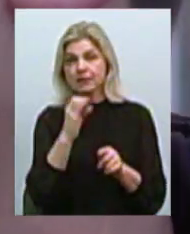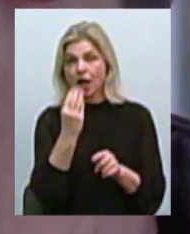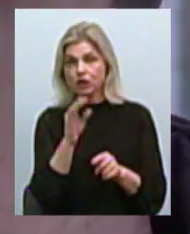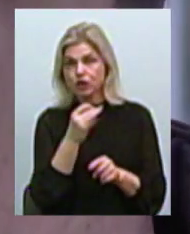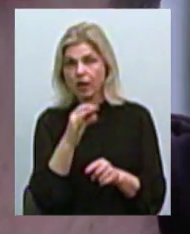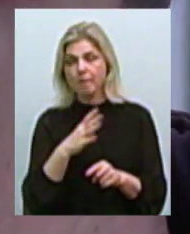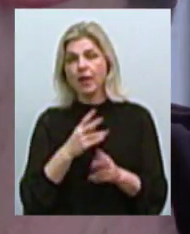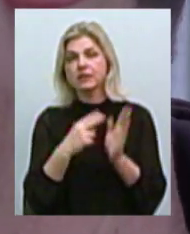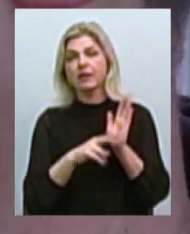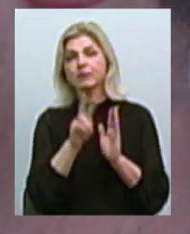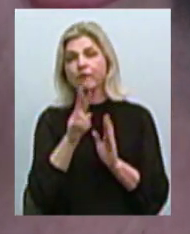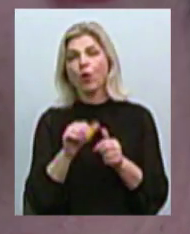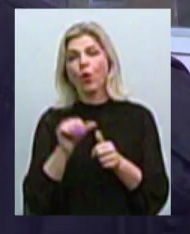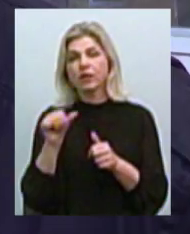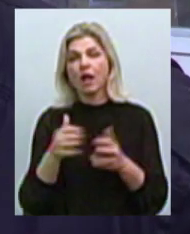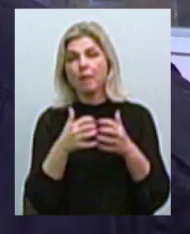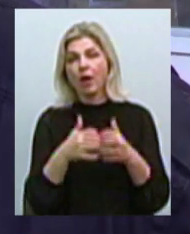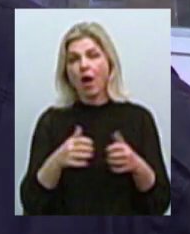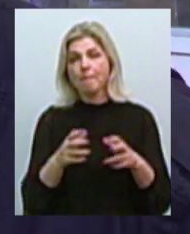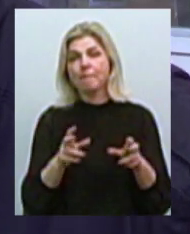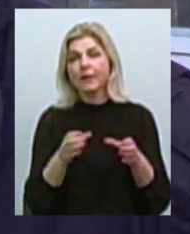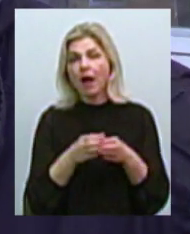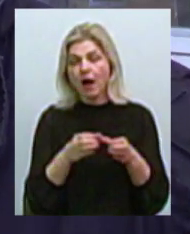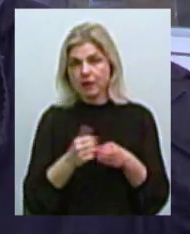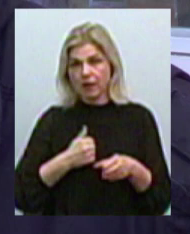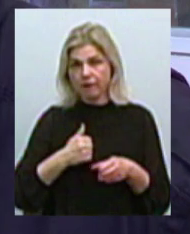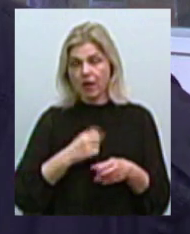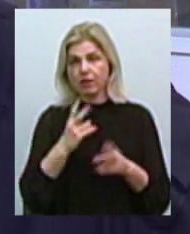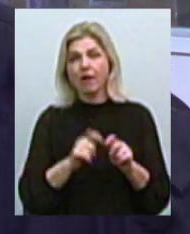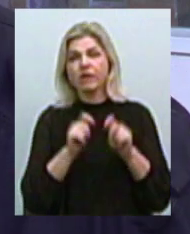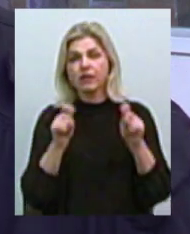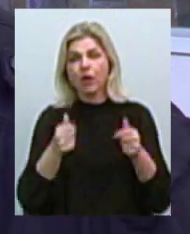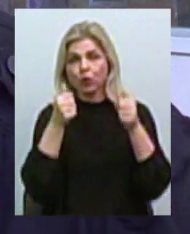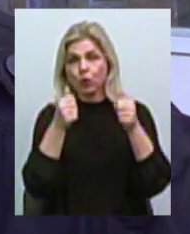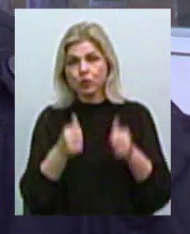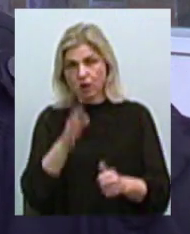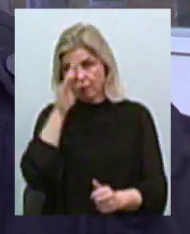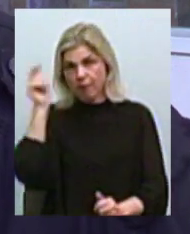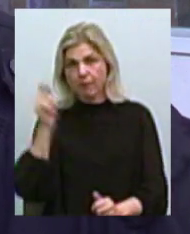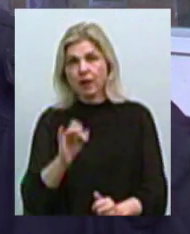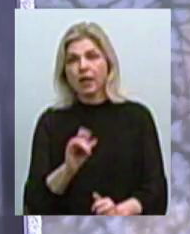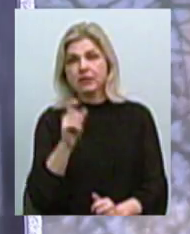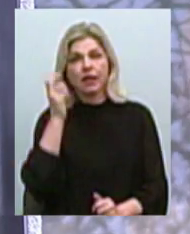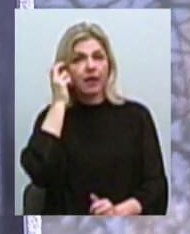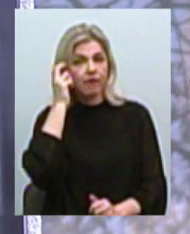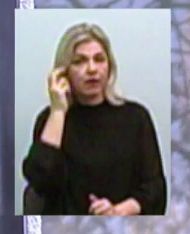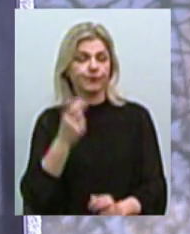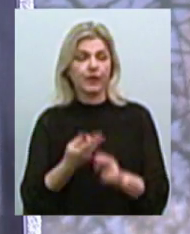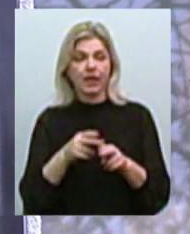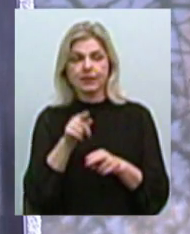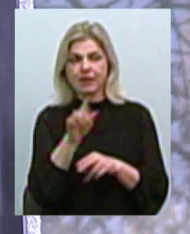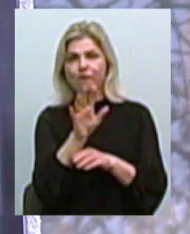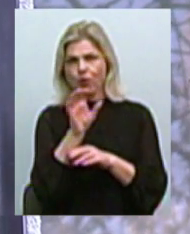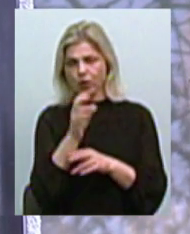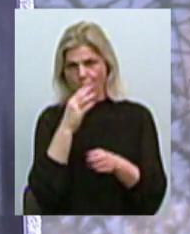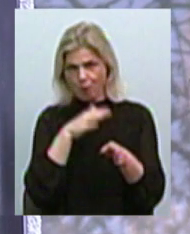у 72-й окремій механізованій бригаді. На відкриття меморіальної дошки чоловік приїхав з Києва. Ця світлина повністю відображає